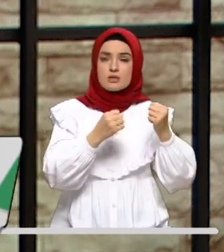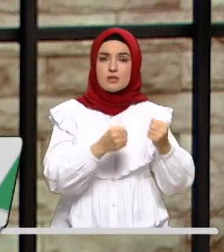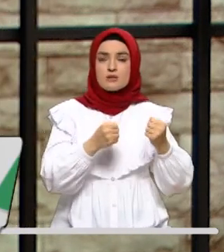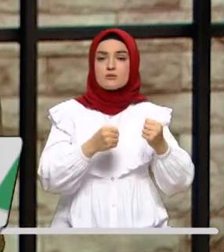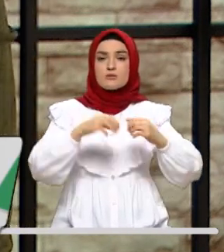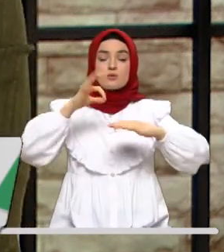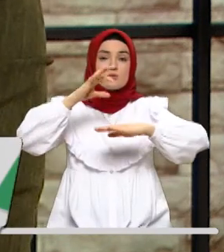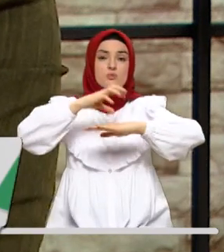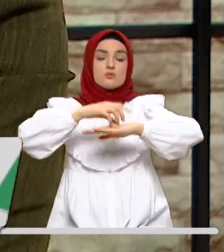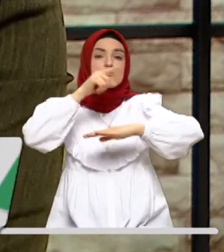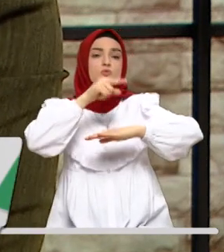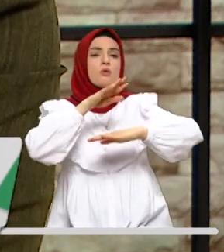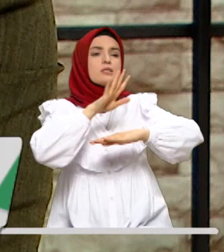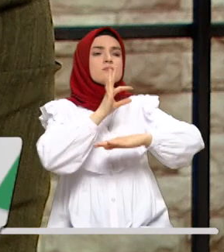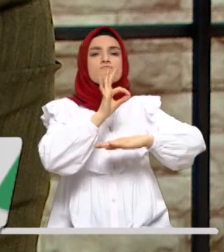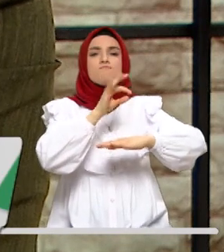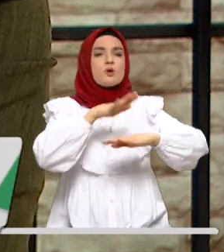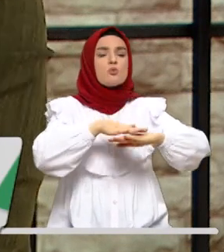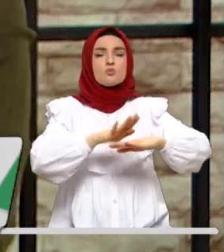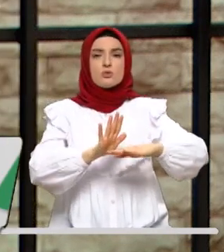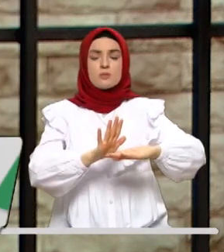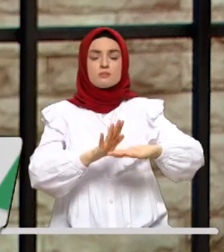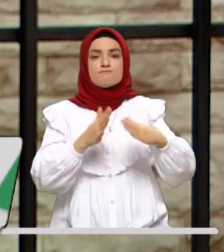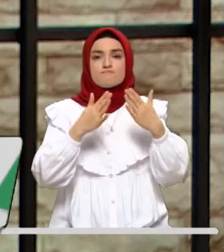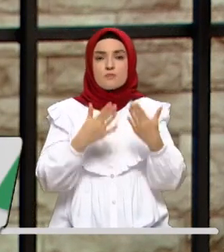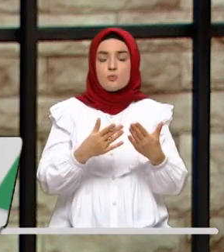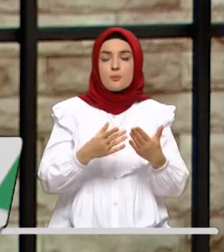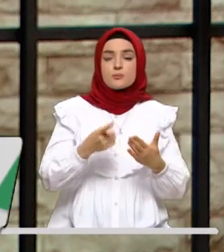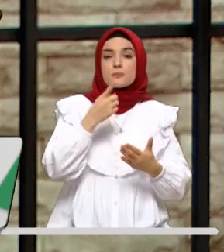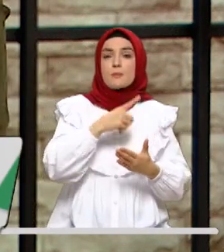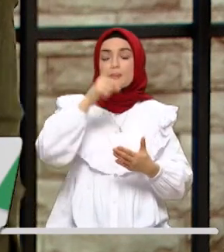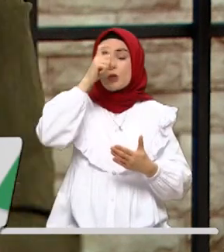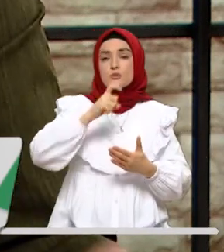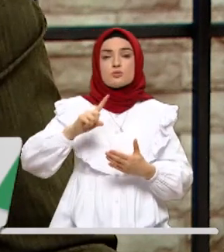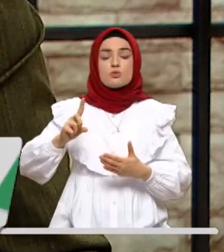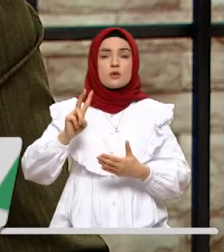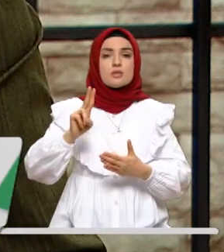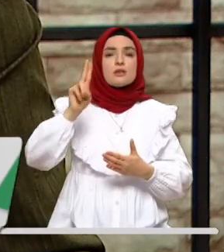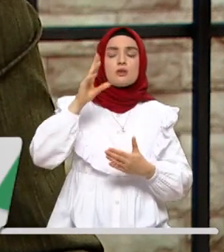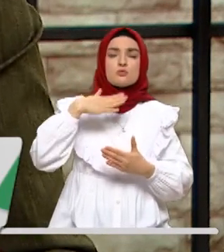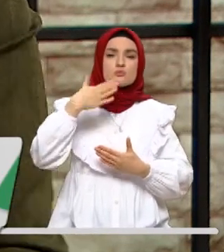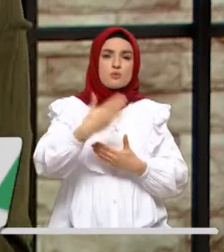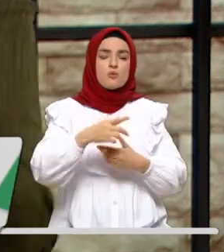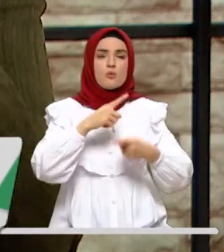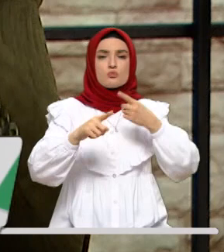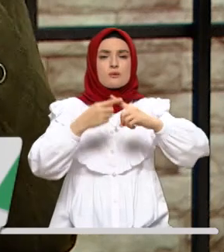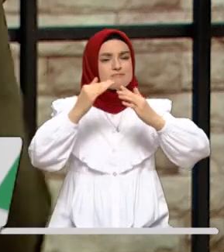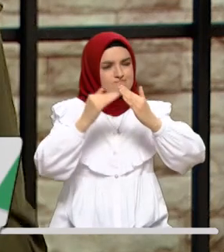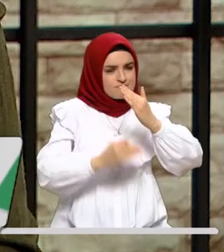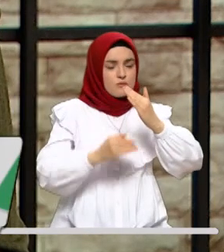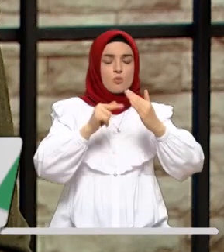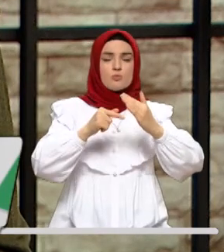Şerif oraya kimse dokunamadı. Ama 1917'den sonra işte Osmanlı zayıflayınca Mehmet Akif